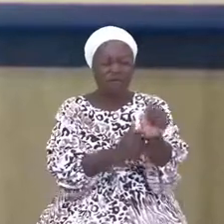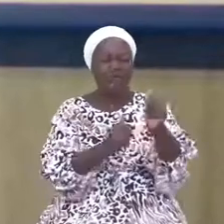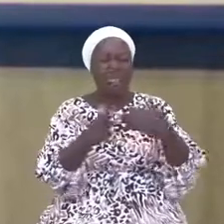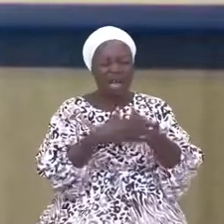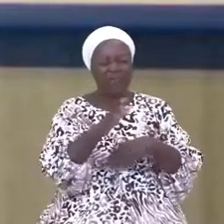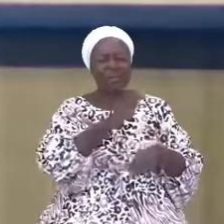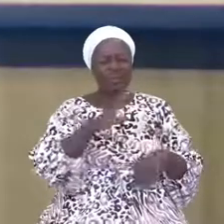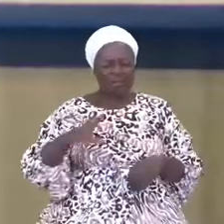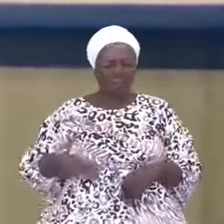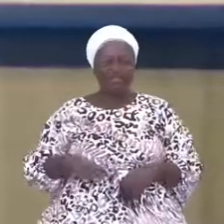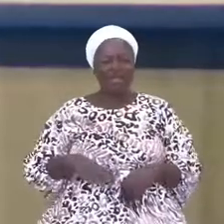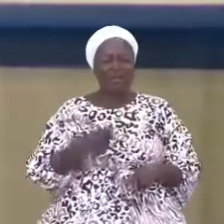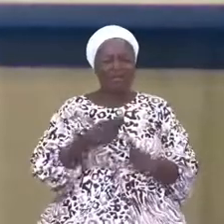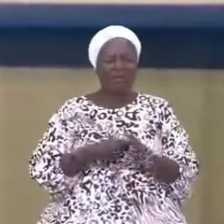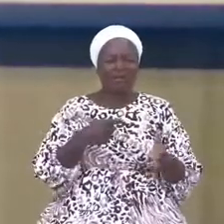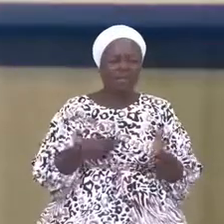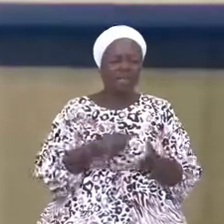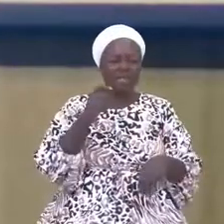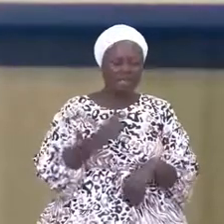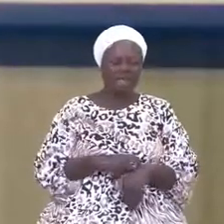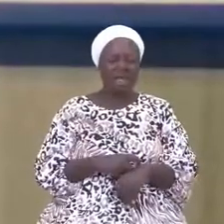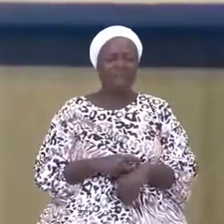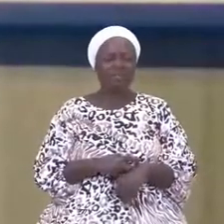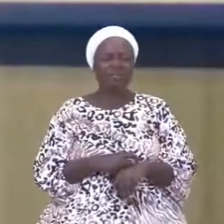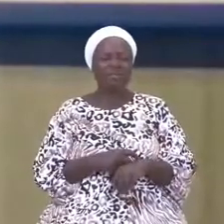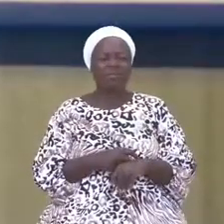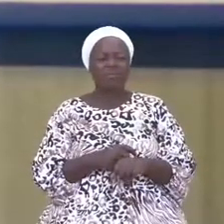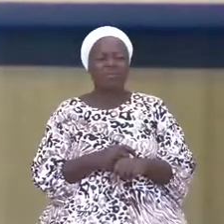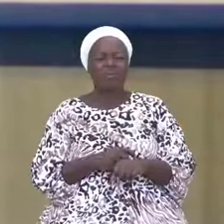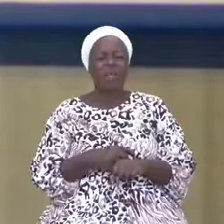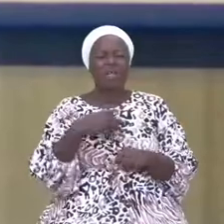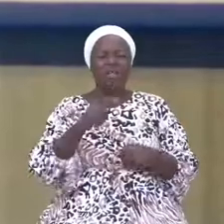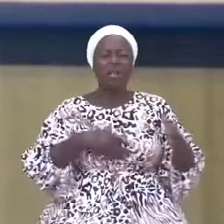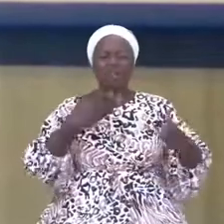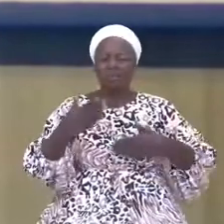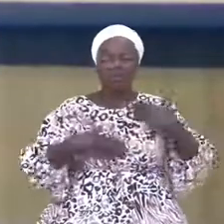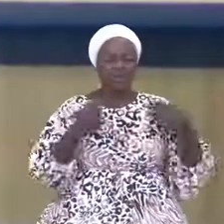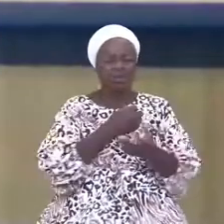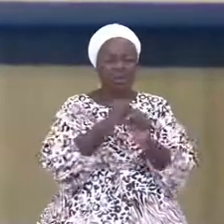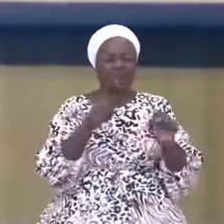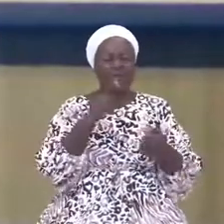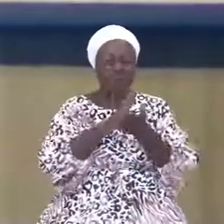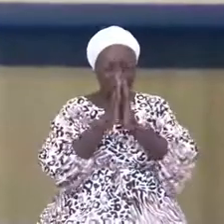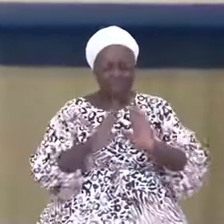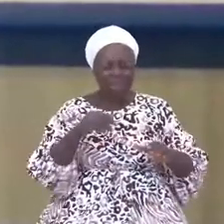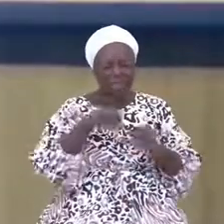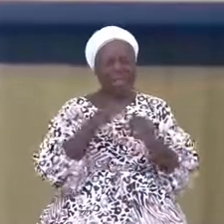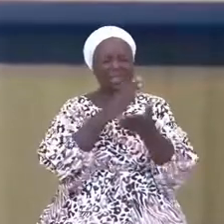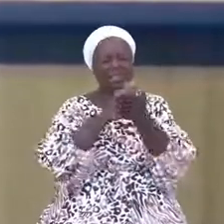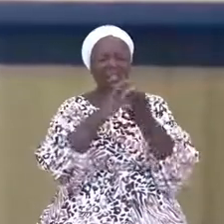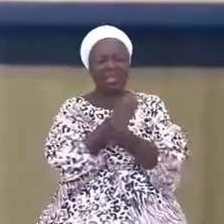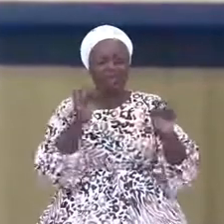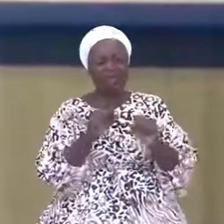grâce de continuer à te suivre, à suivre Christ à partir de ce moment. La joie